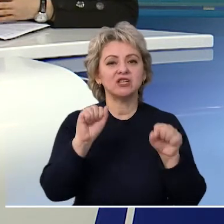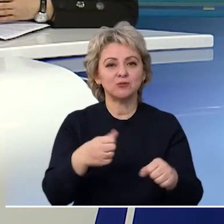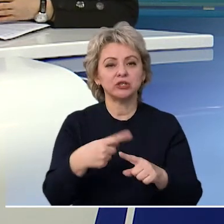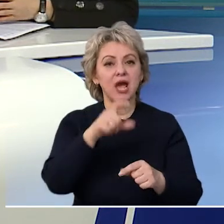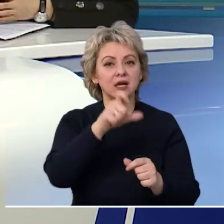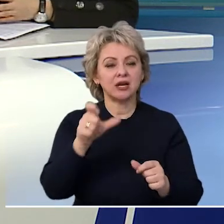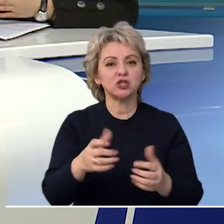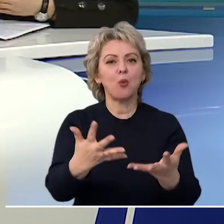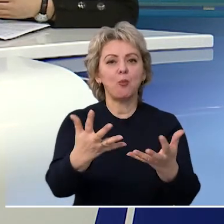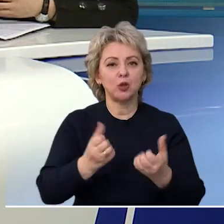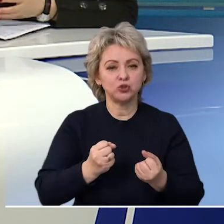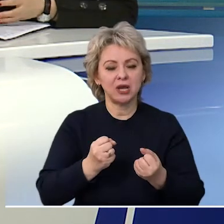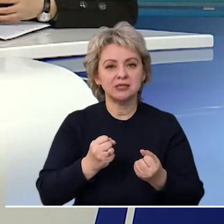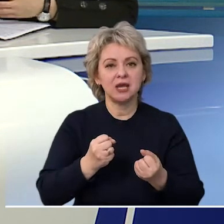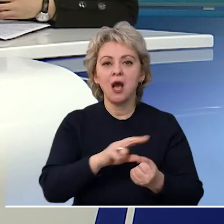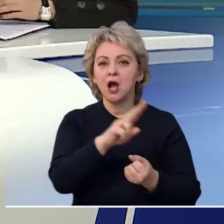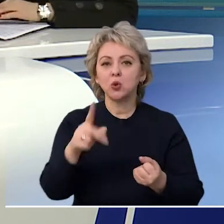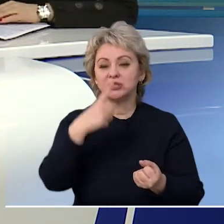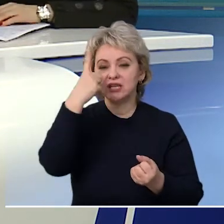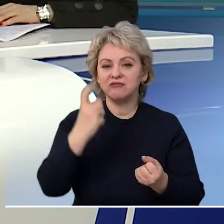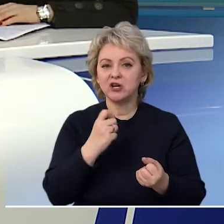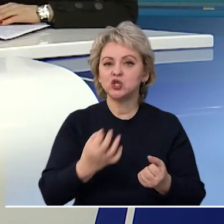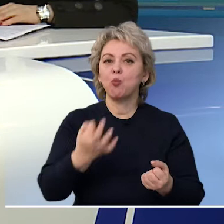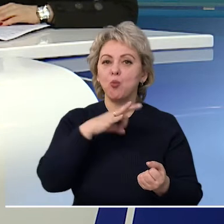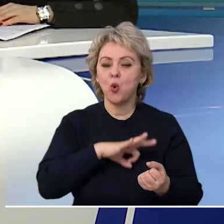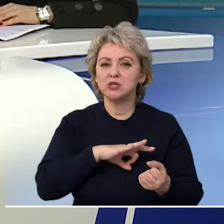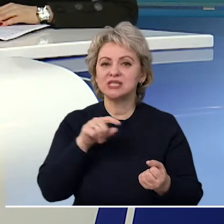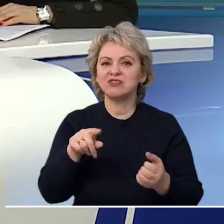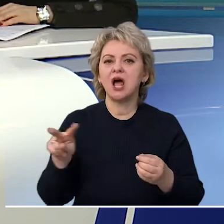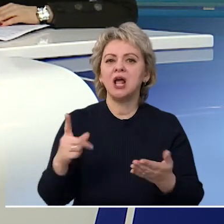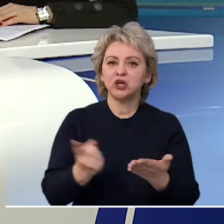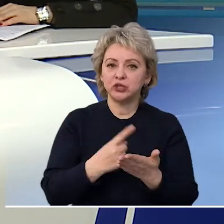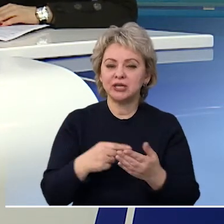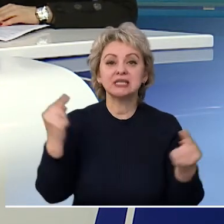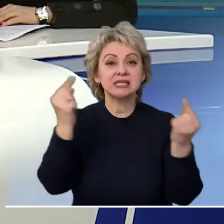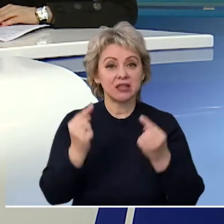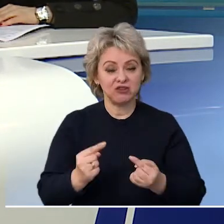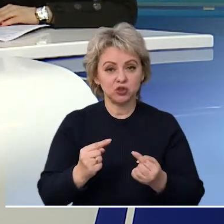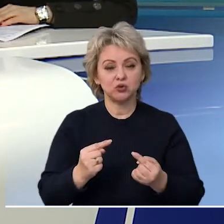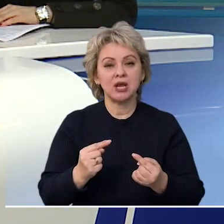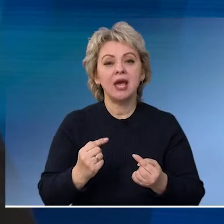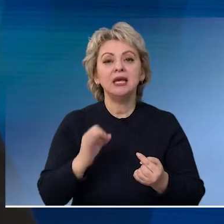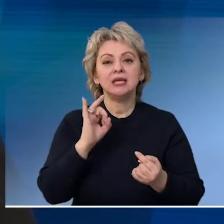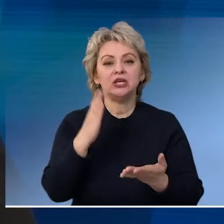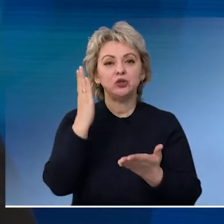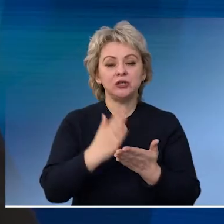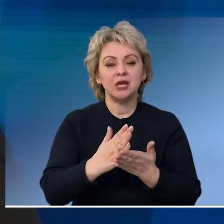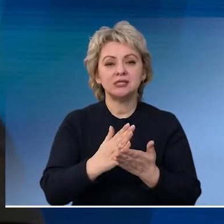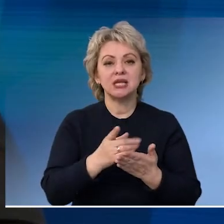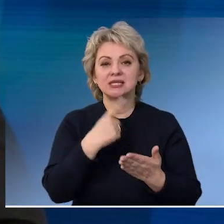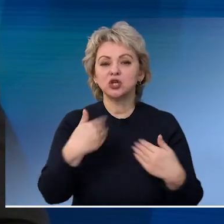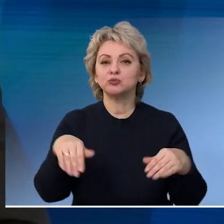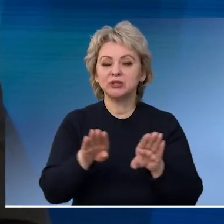дополнительная возможность для граждан там, получать какую-то информацию и пользоваться даже там, литературой, да, соответствующей. И вот